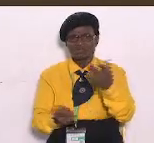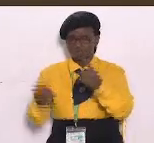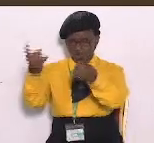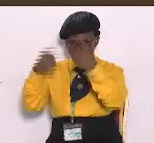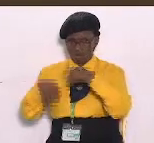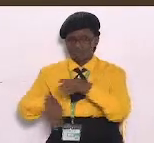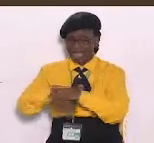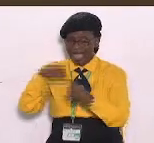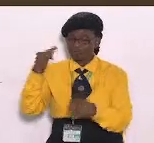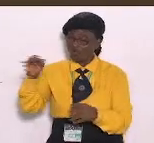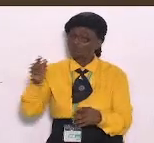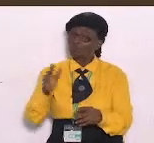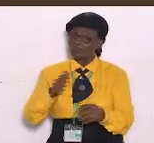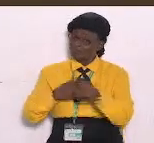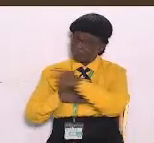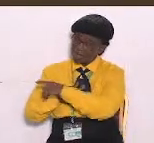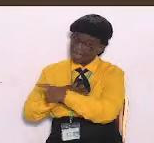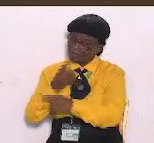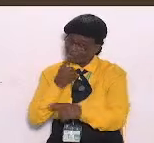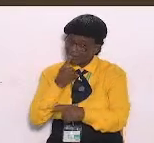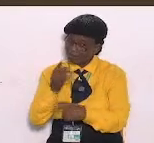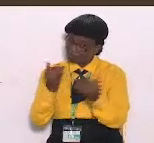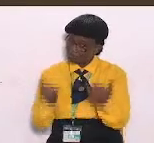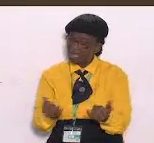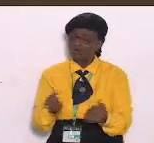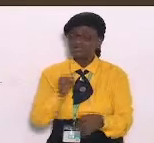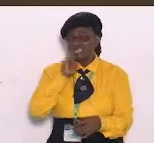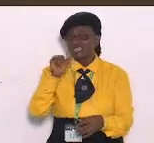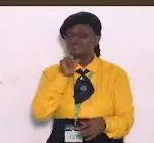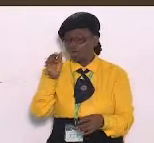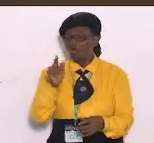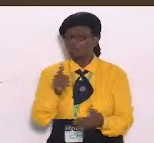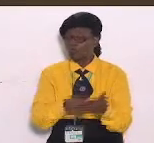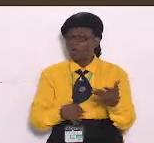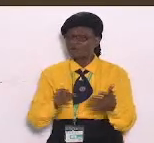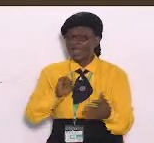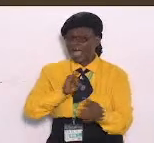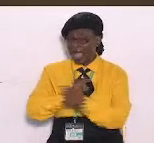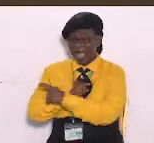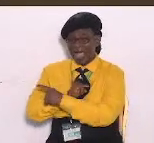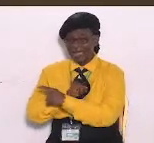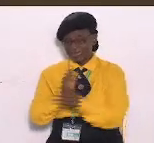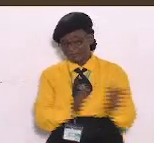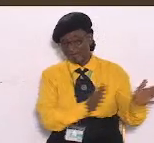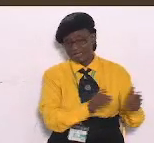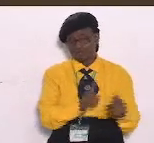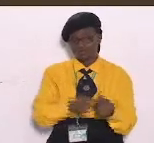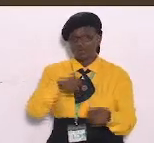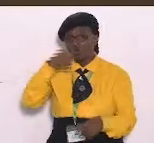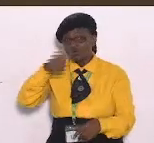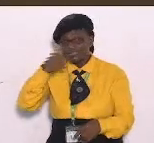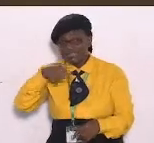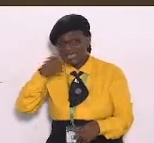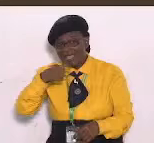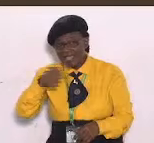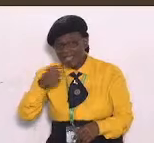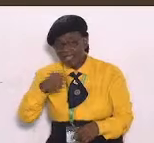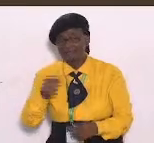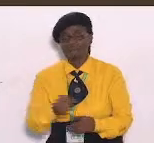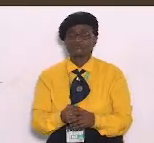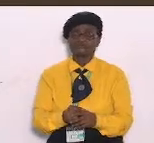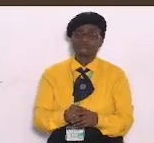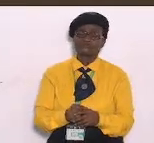pourquoi ce qui vient de ma bouche maintenant ce n'est pas ce que j'ai planifié à dire